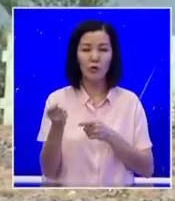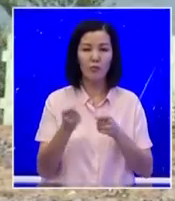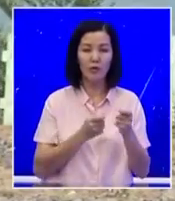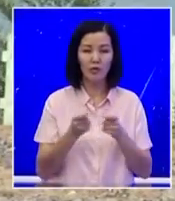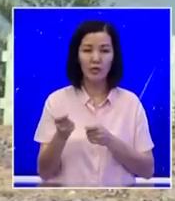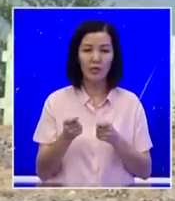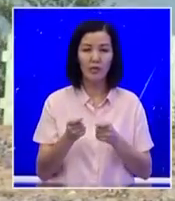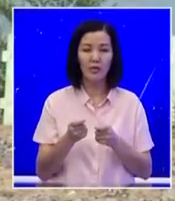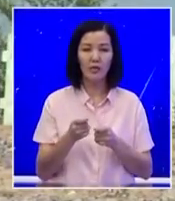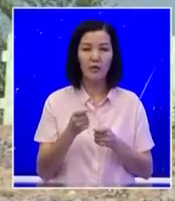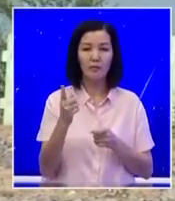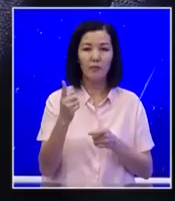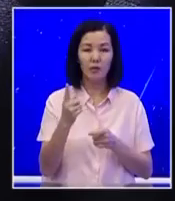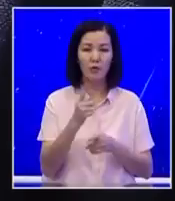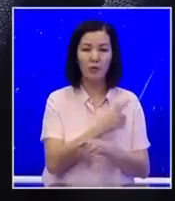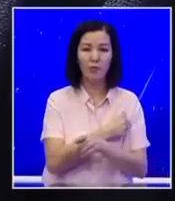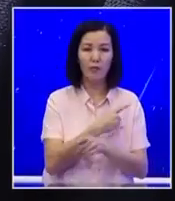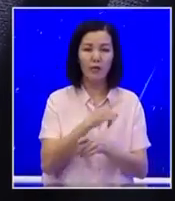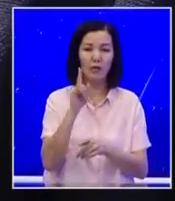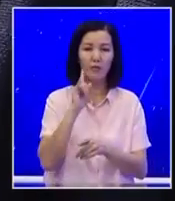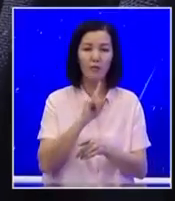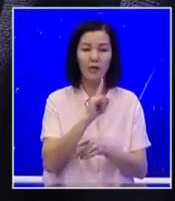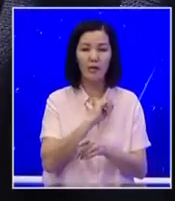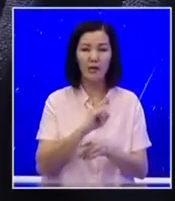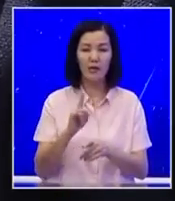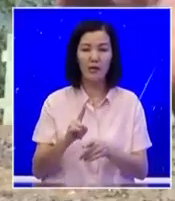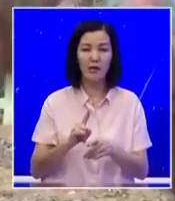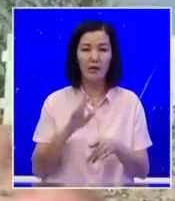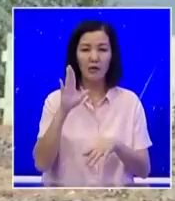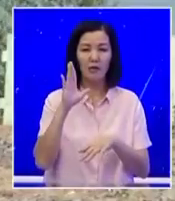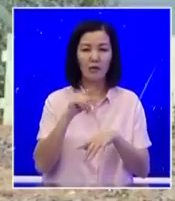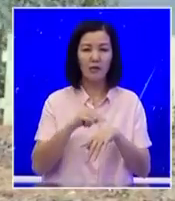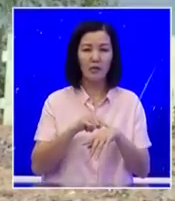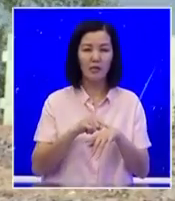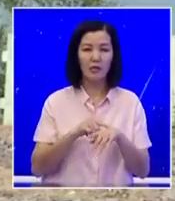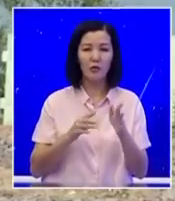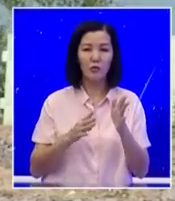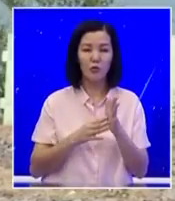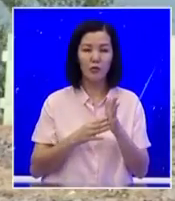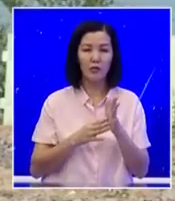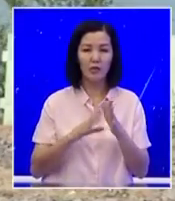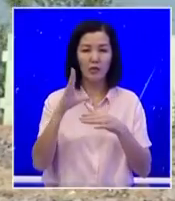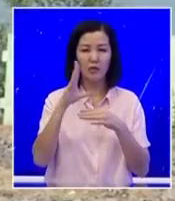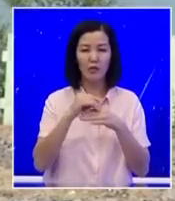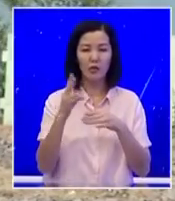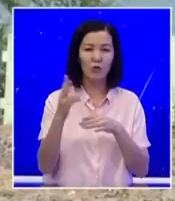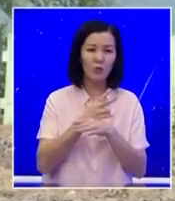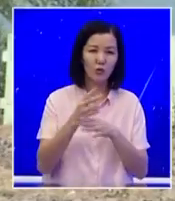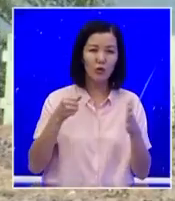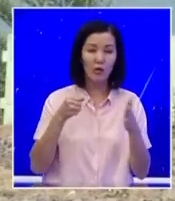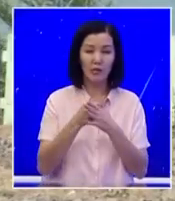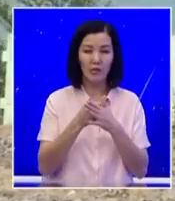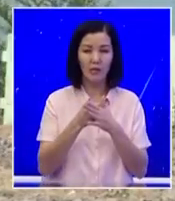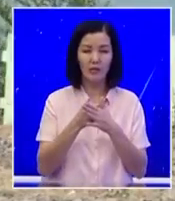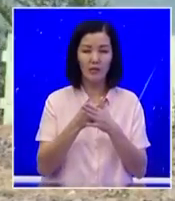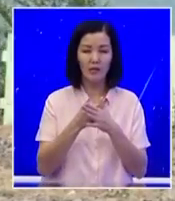біреуі медбике. 9-дарда басталды. 9-да кешкі сағат кеш батқанша адамдар, мына демалушы адамдар көл жағасынан